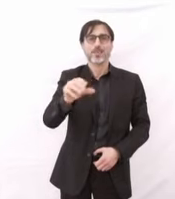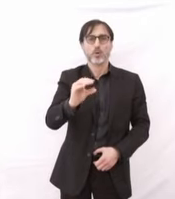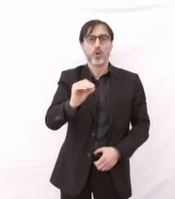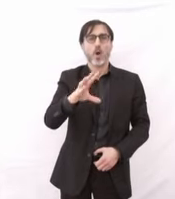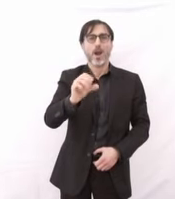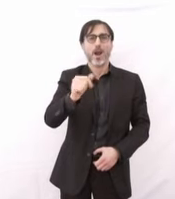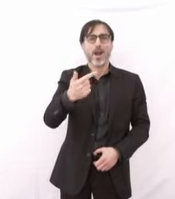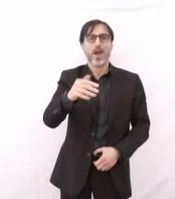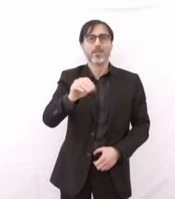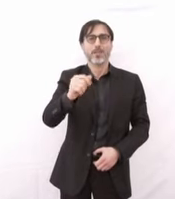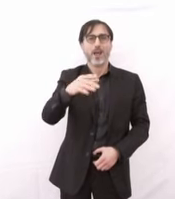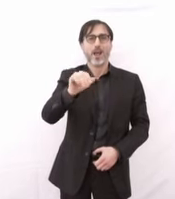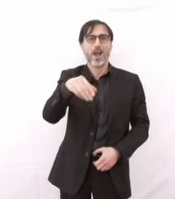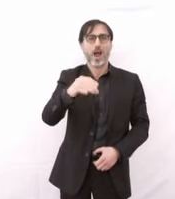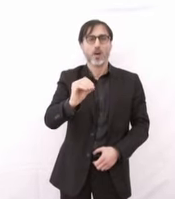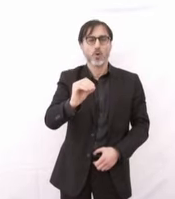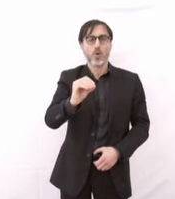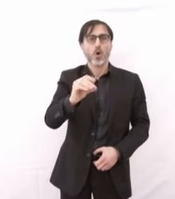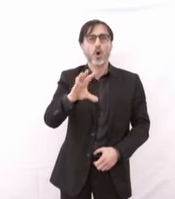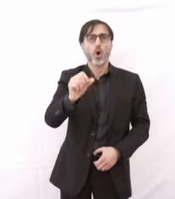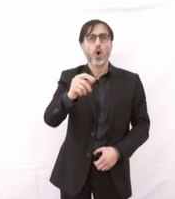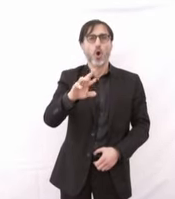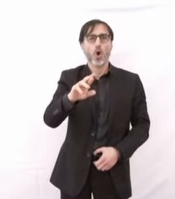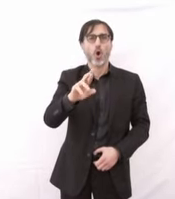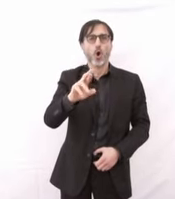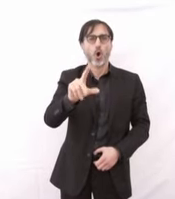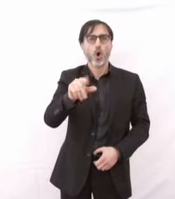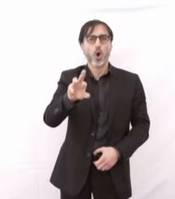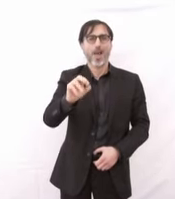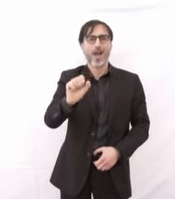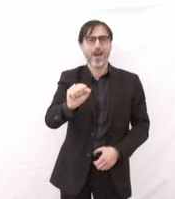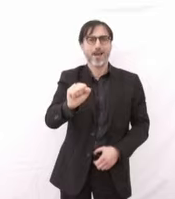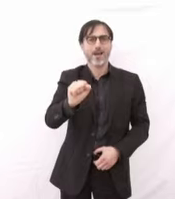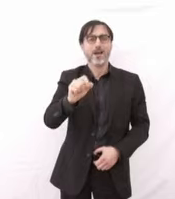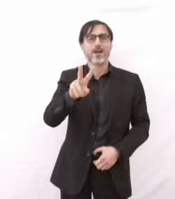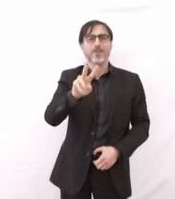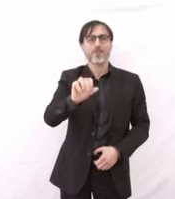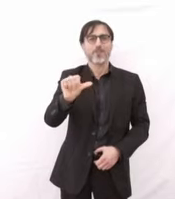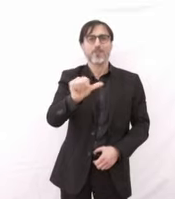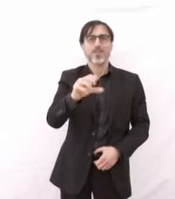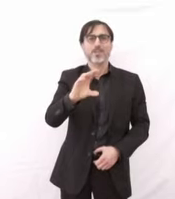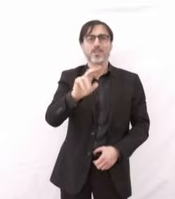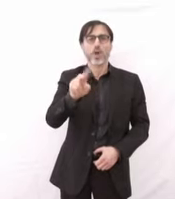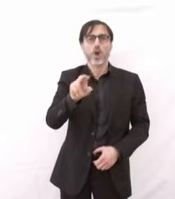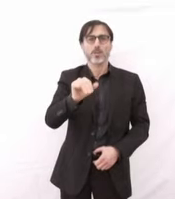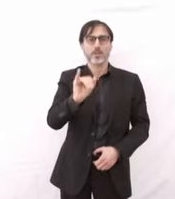Catalano, Pietro Polara, Nicolina Biscozzi, Pasquale